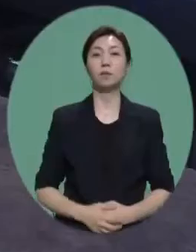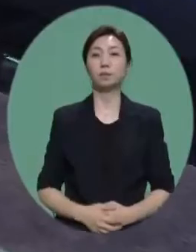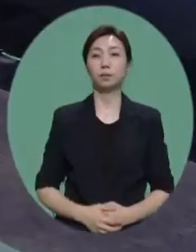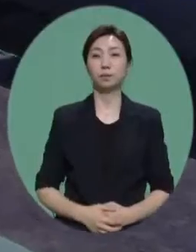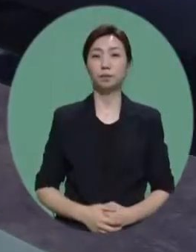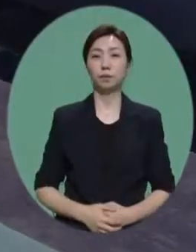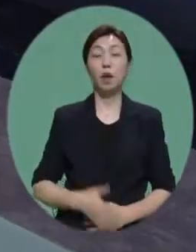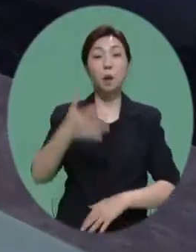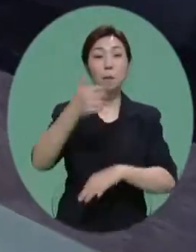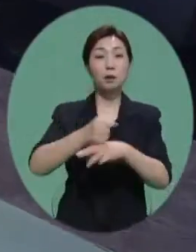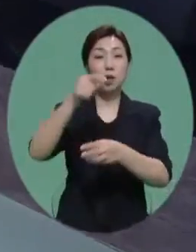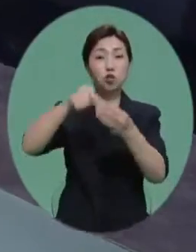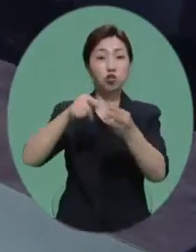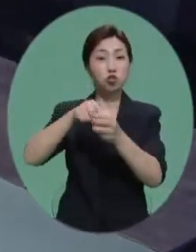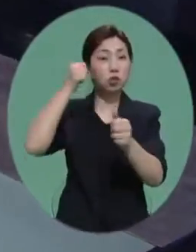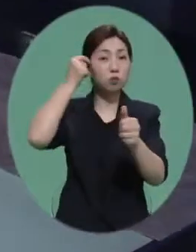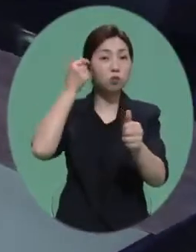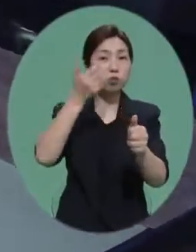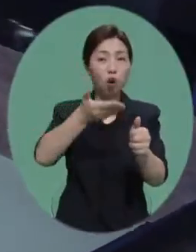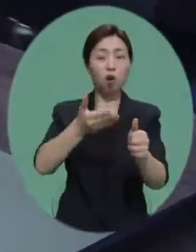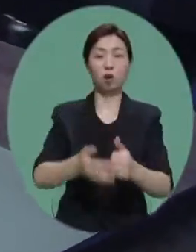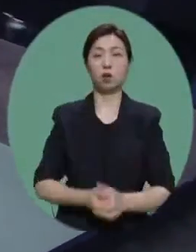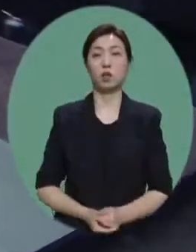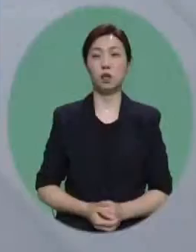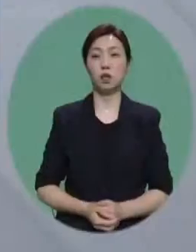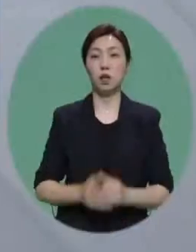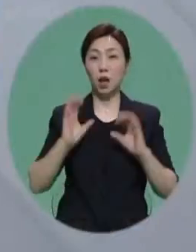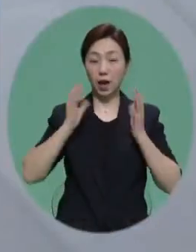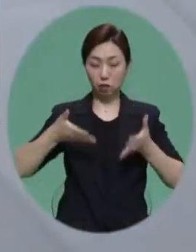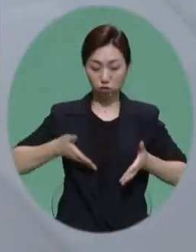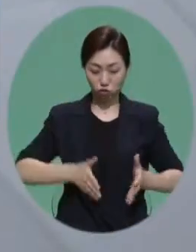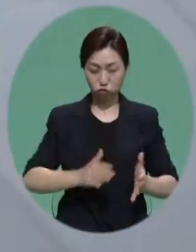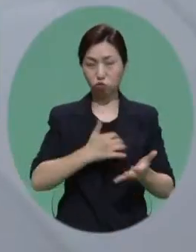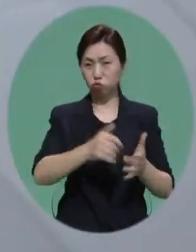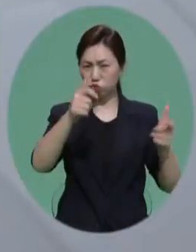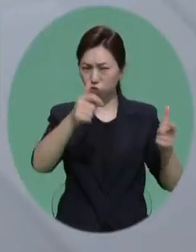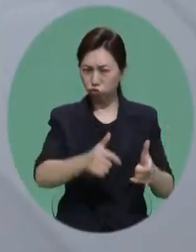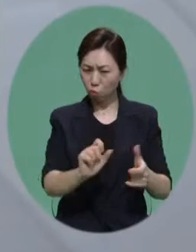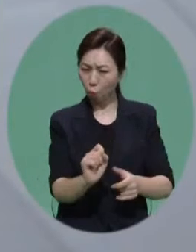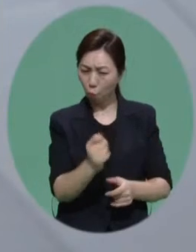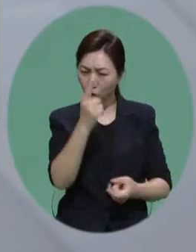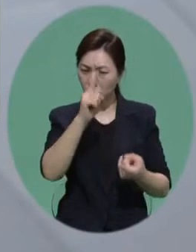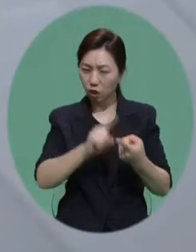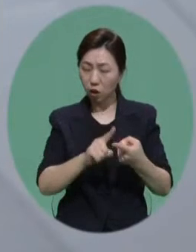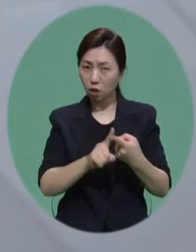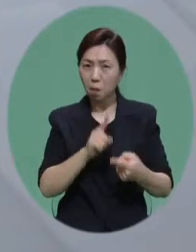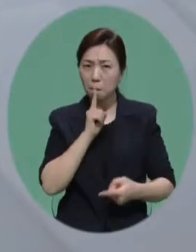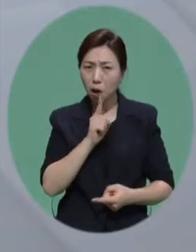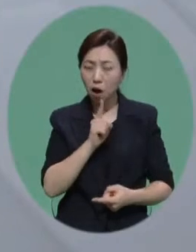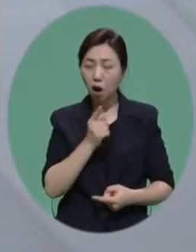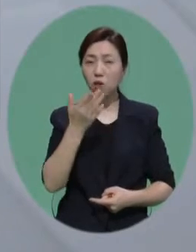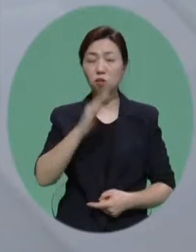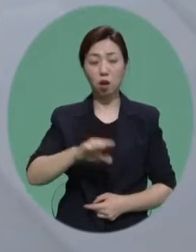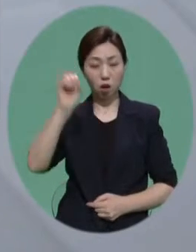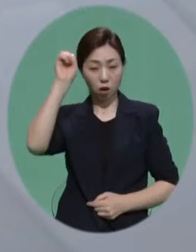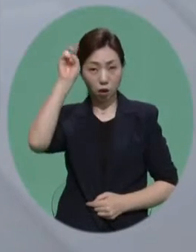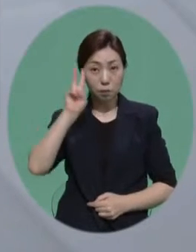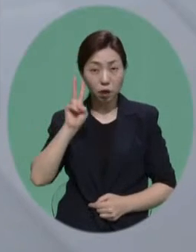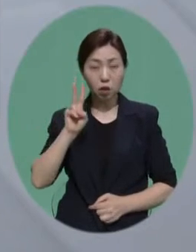윤석열 부분임 저 출생 원인 얘기 하시다가 이 페미니즘 때문에